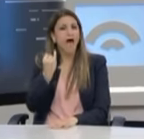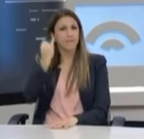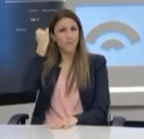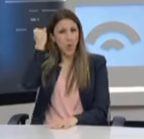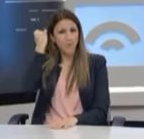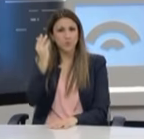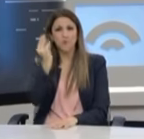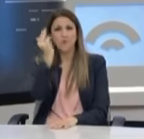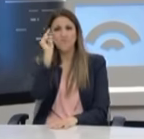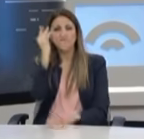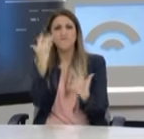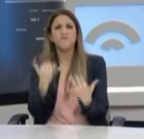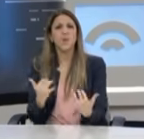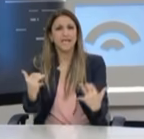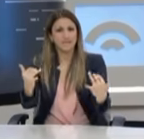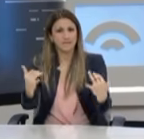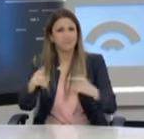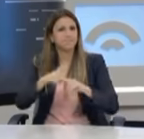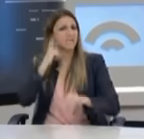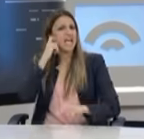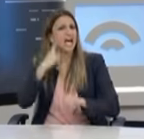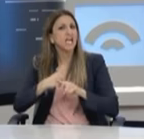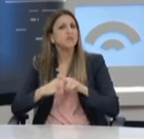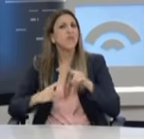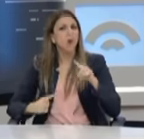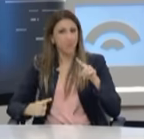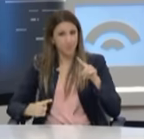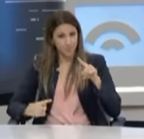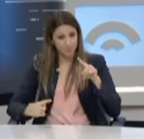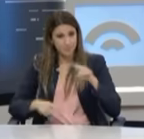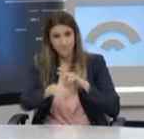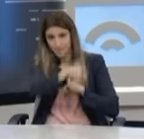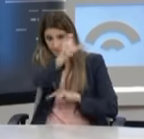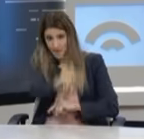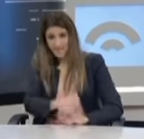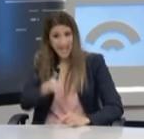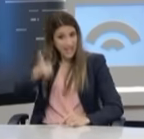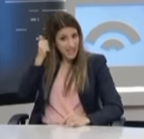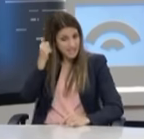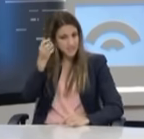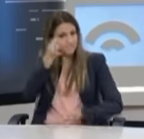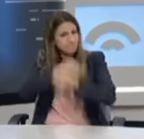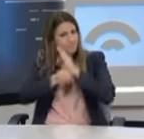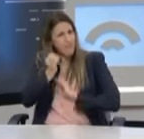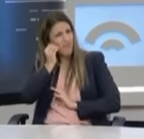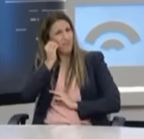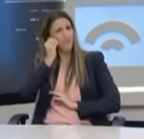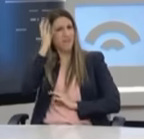Αντιπρόεδρος της Βουλής, η κυρία Χριστοδηλοπούλου, μας υπενθύμισε όχι απλά